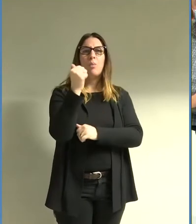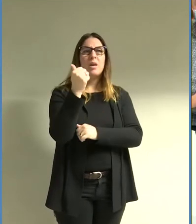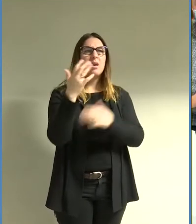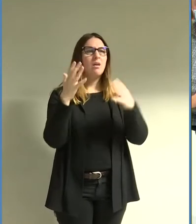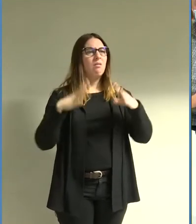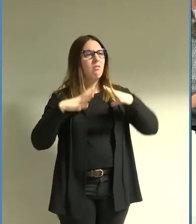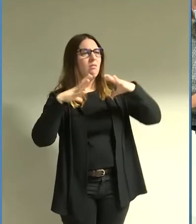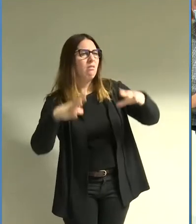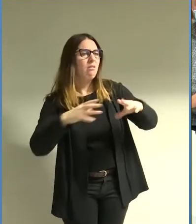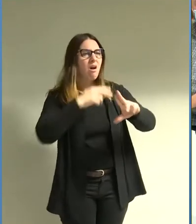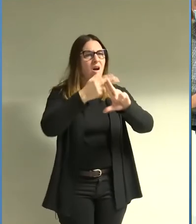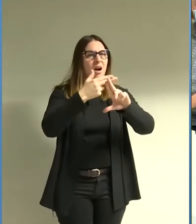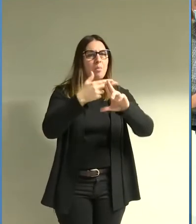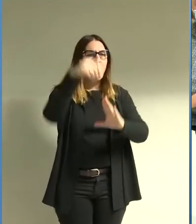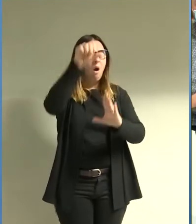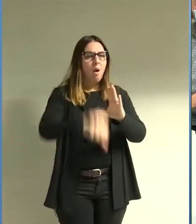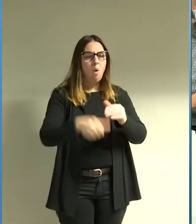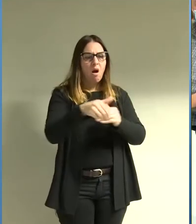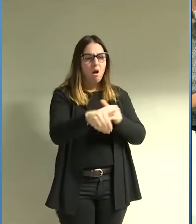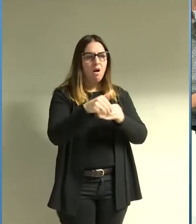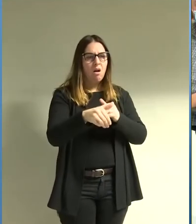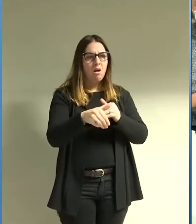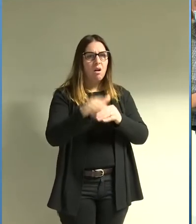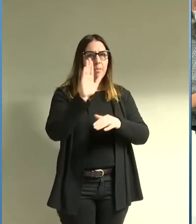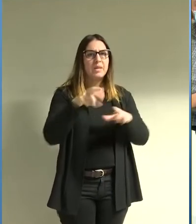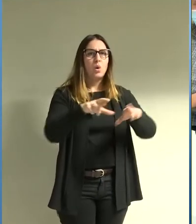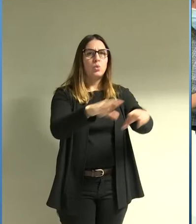donner des réponses d'ici un mois sur washington